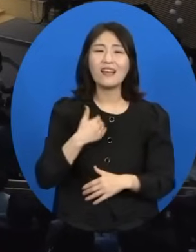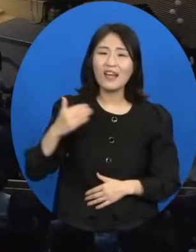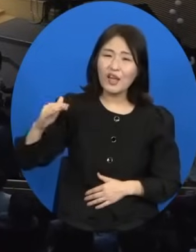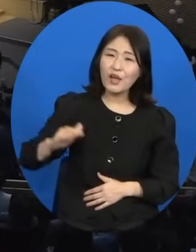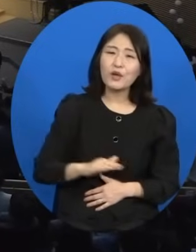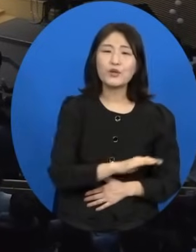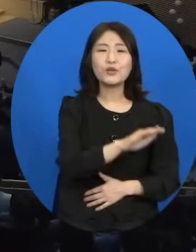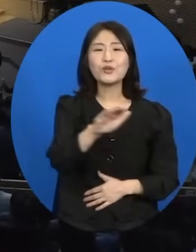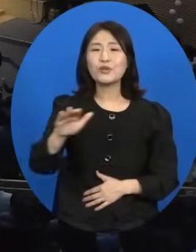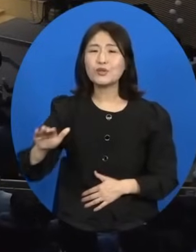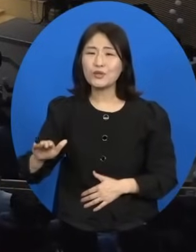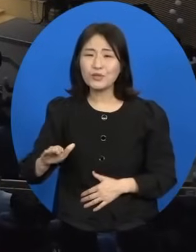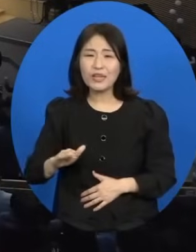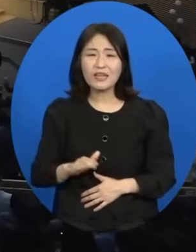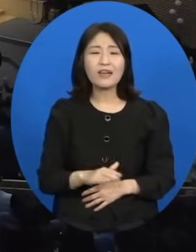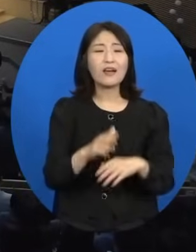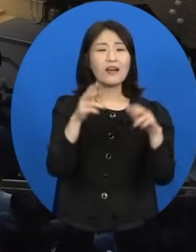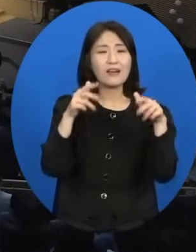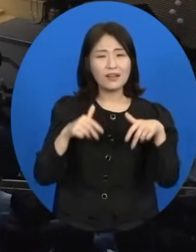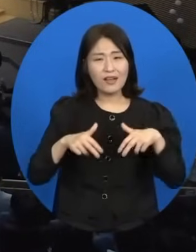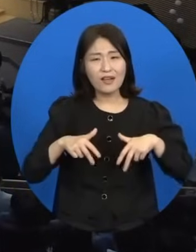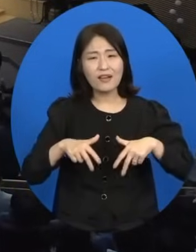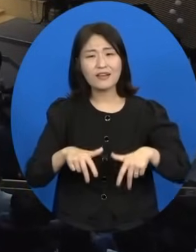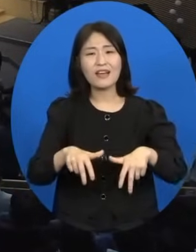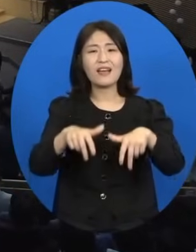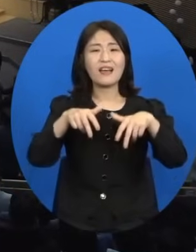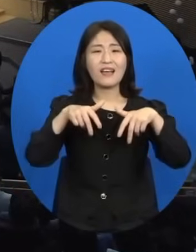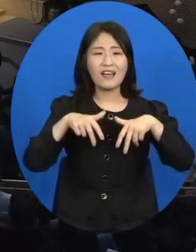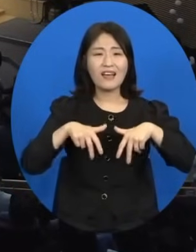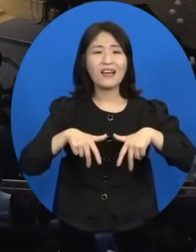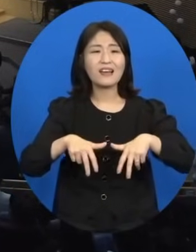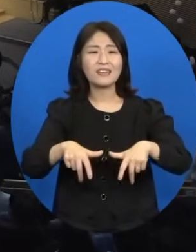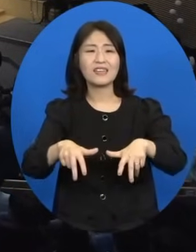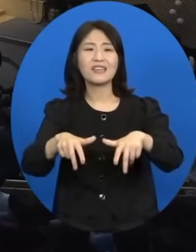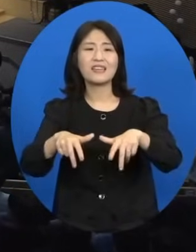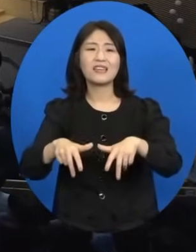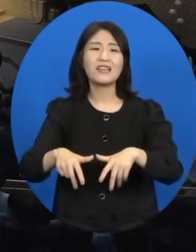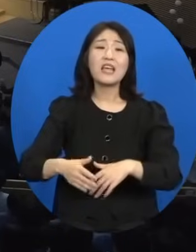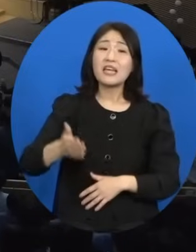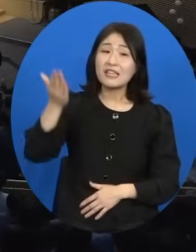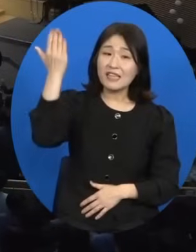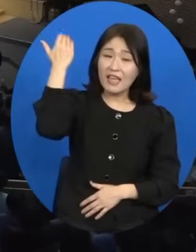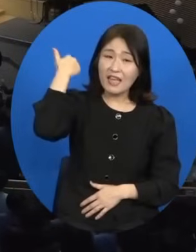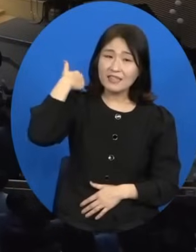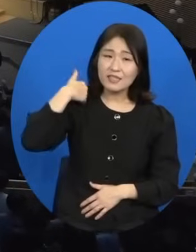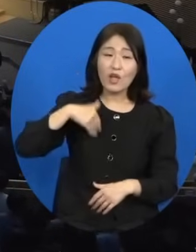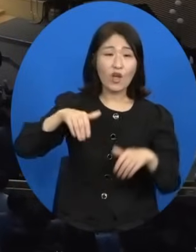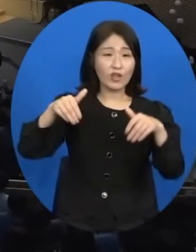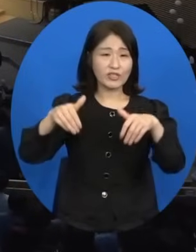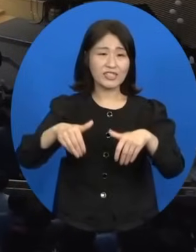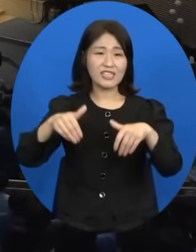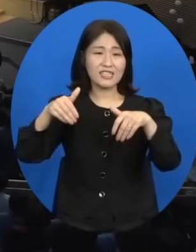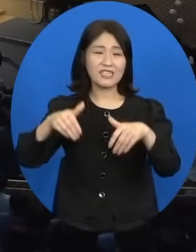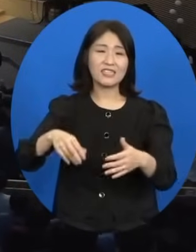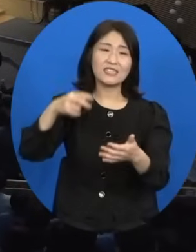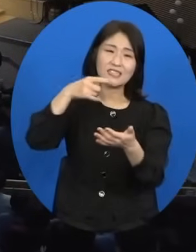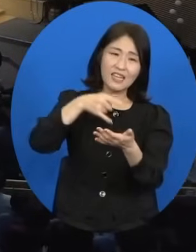날마다 우리 걸어가 내 선지자의 내